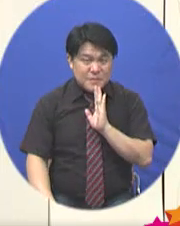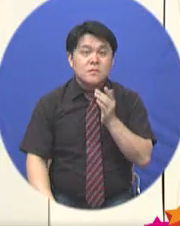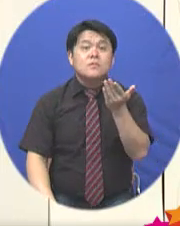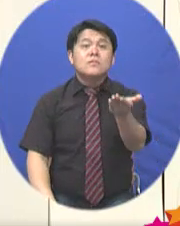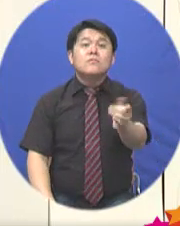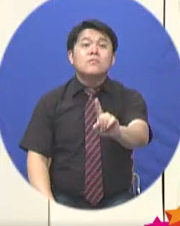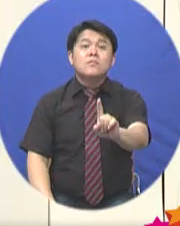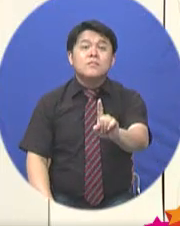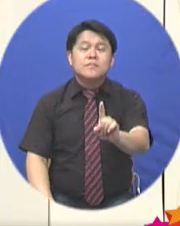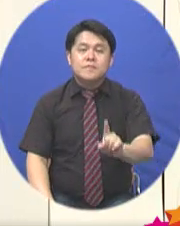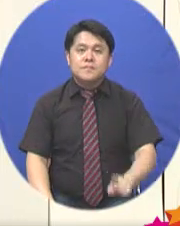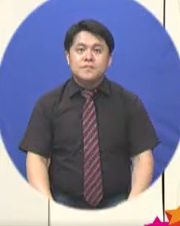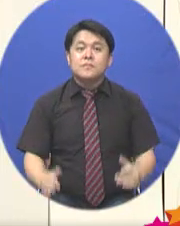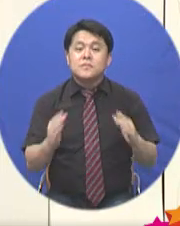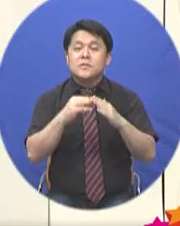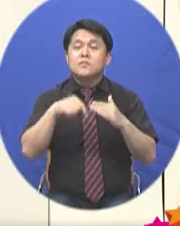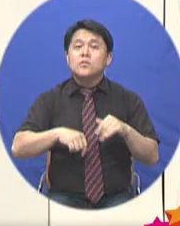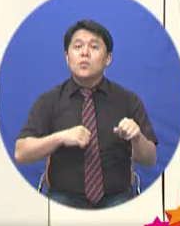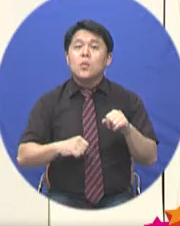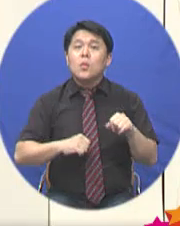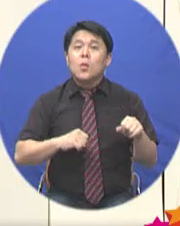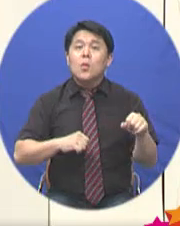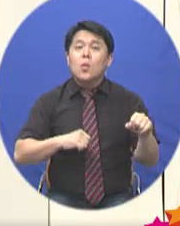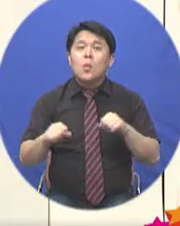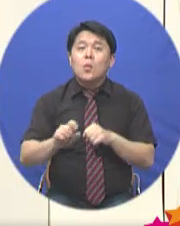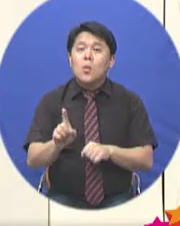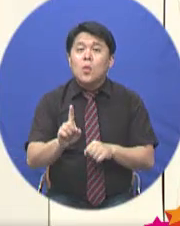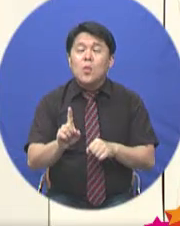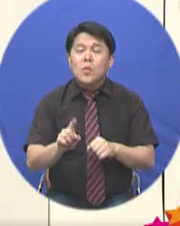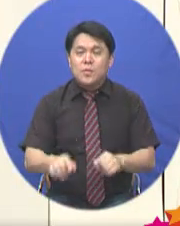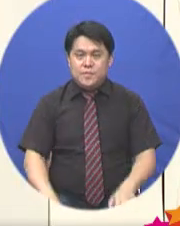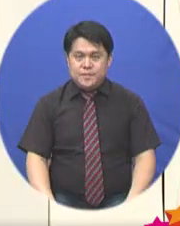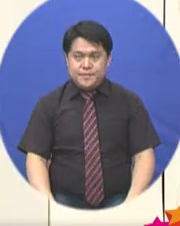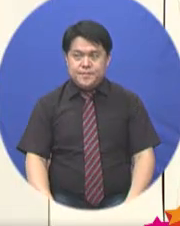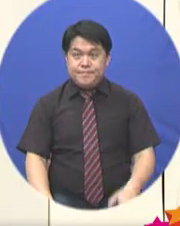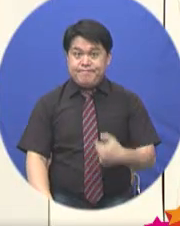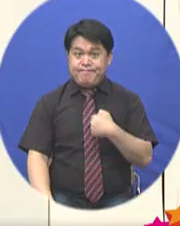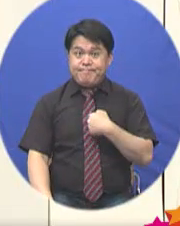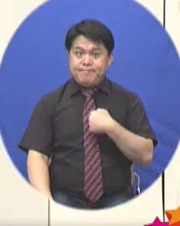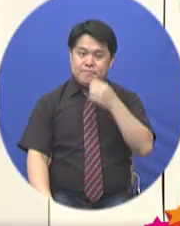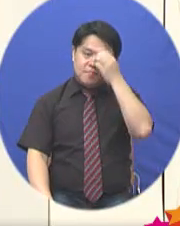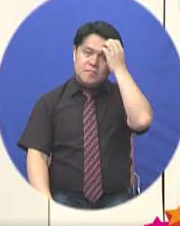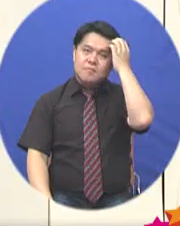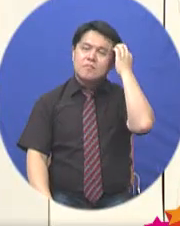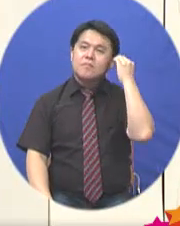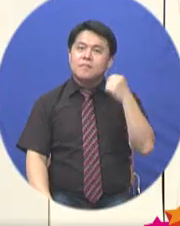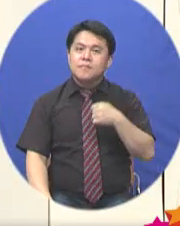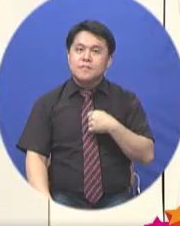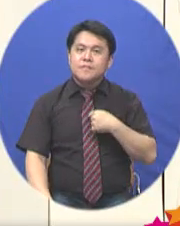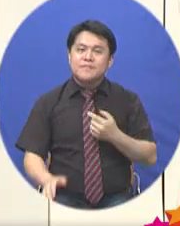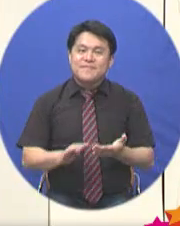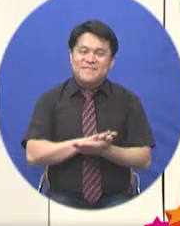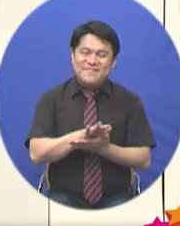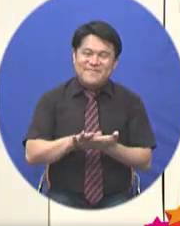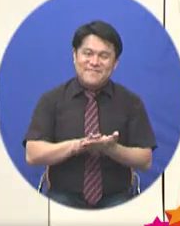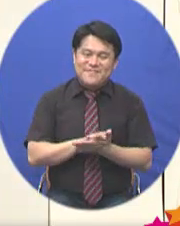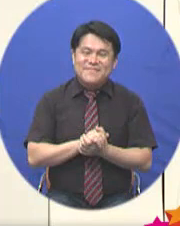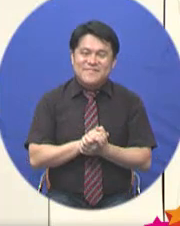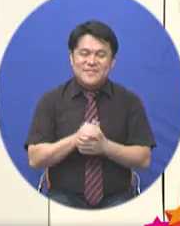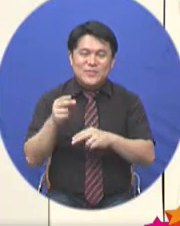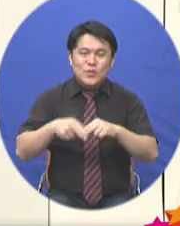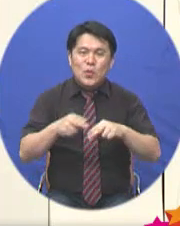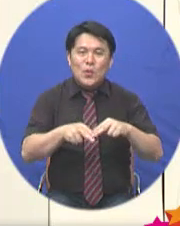때 뭐 하시고 계시는 게 좀 그래도 즐겁다 싶습니까? 아, 제일 즐거운 게 저는 노래예요. 아.